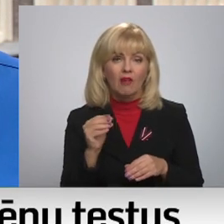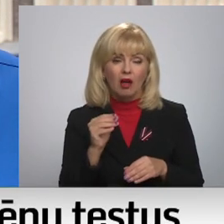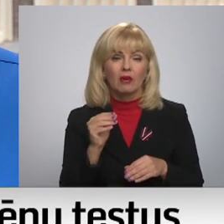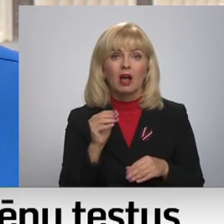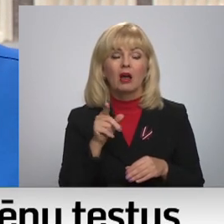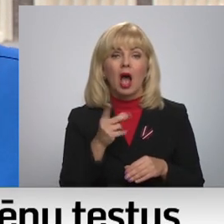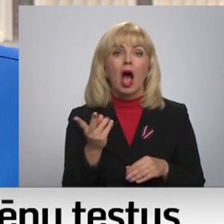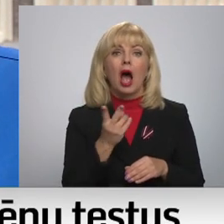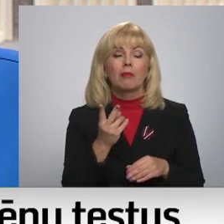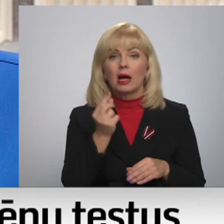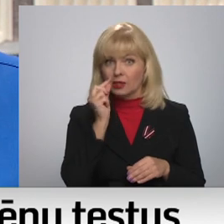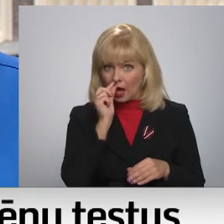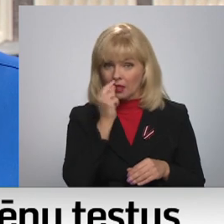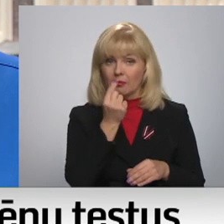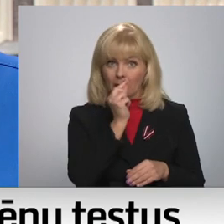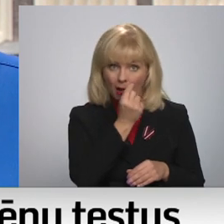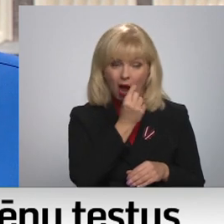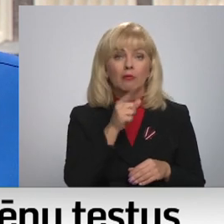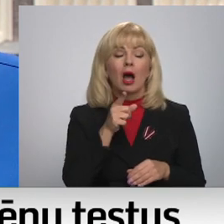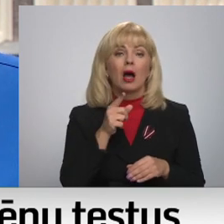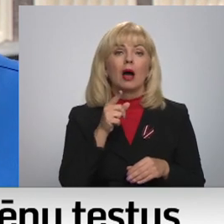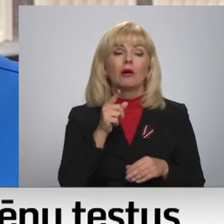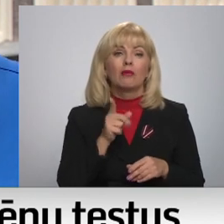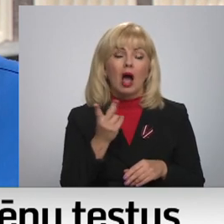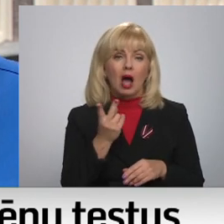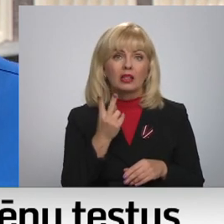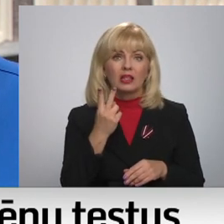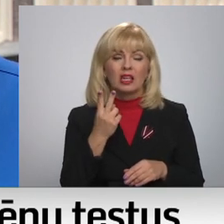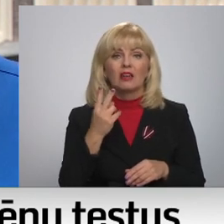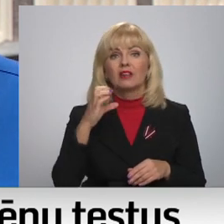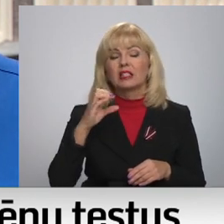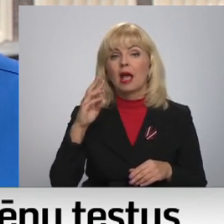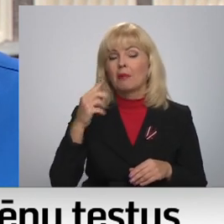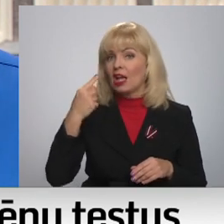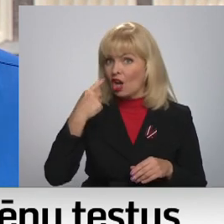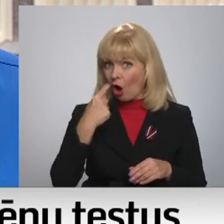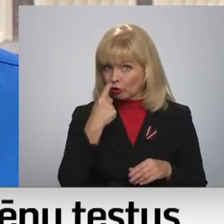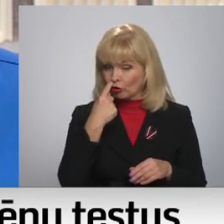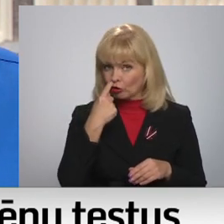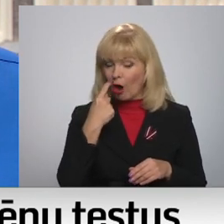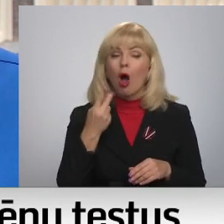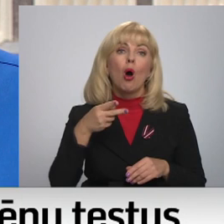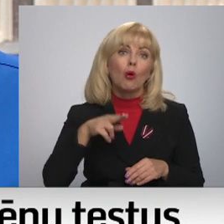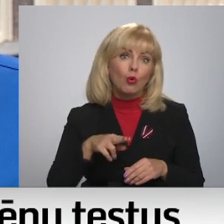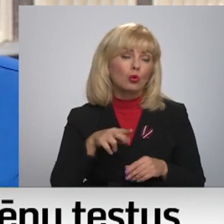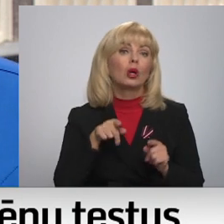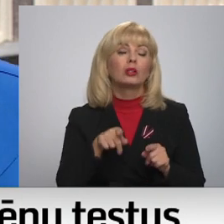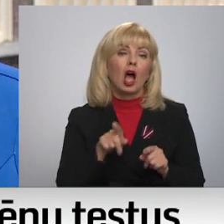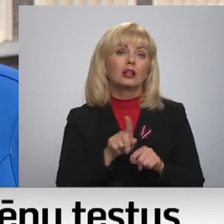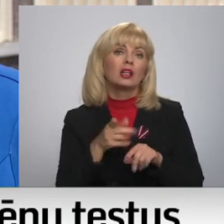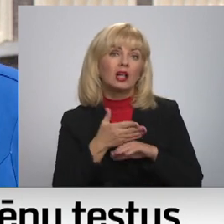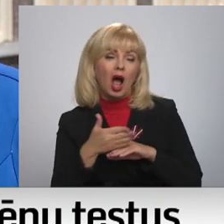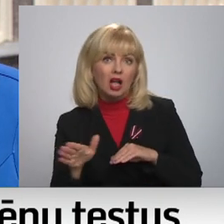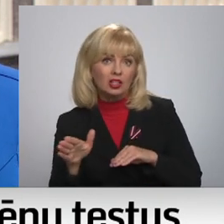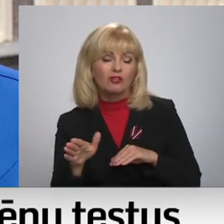uzgalīti un abās nāsīs ir jāievieto aptuveni 2 cm dziļumā. Un tad arī ir atsevišķi